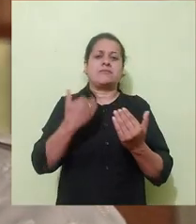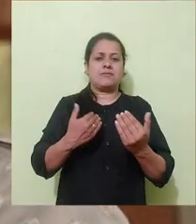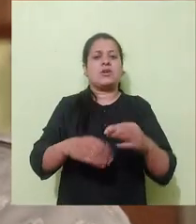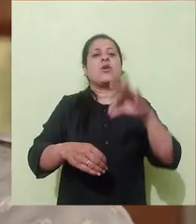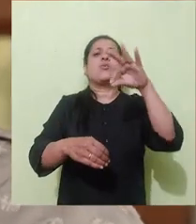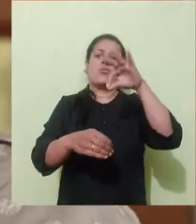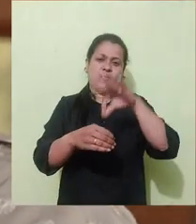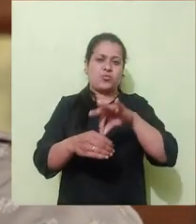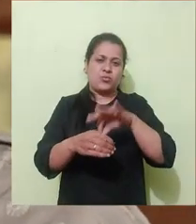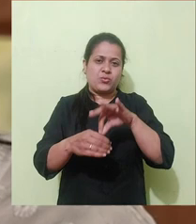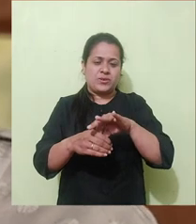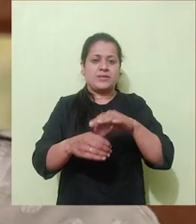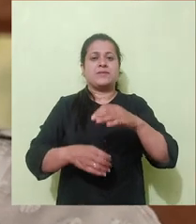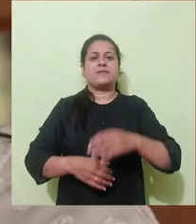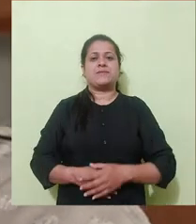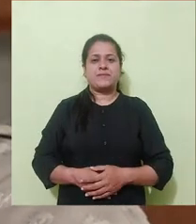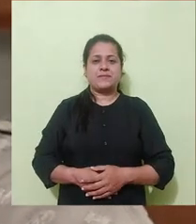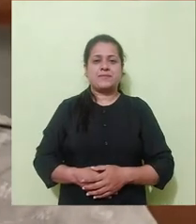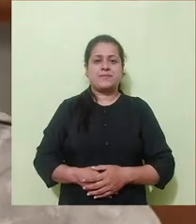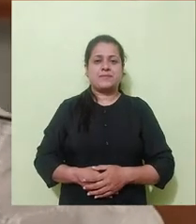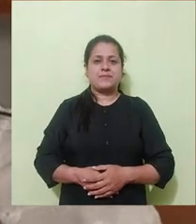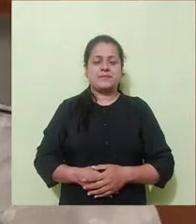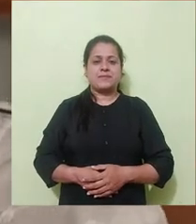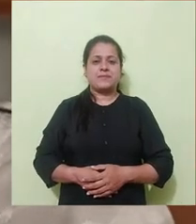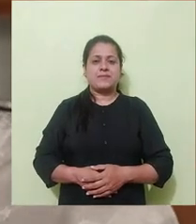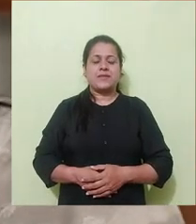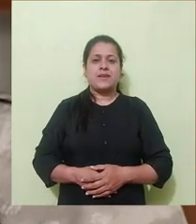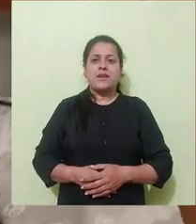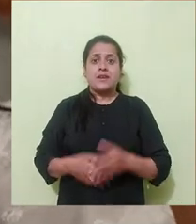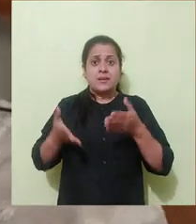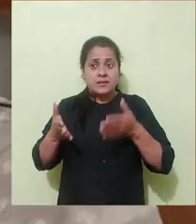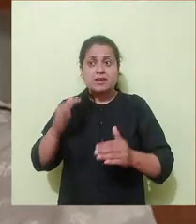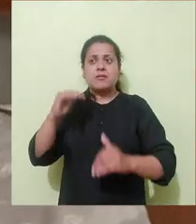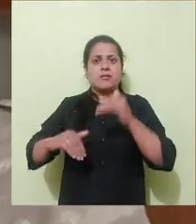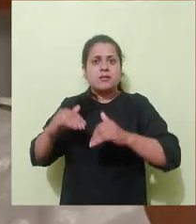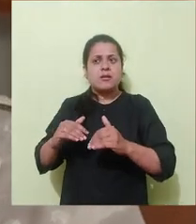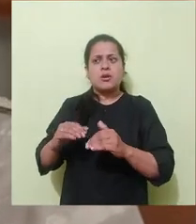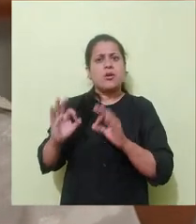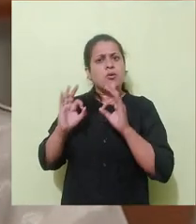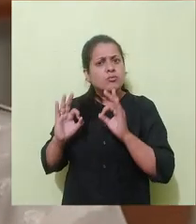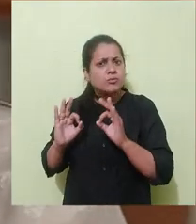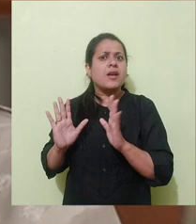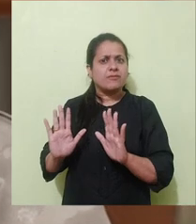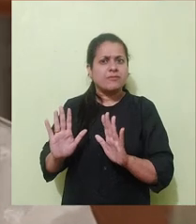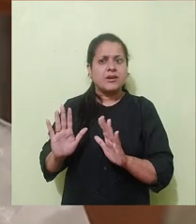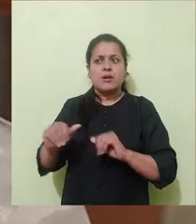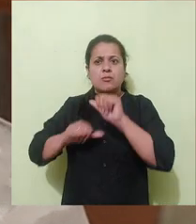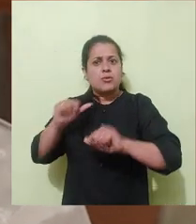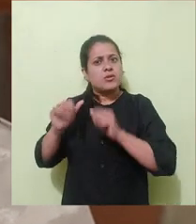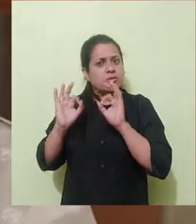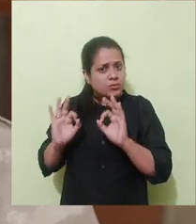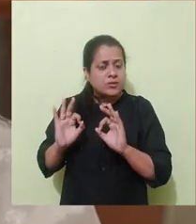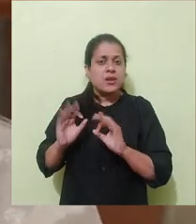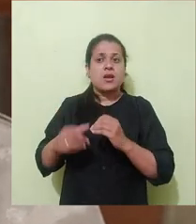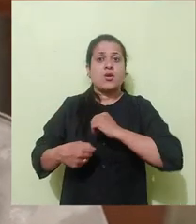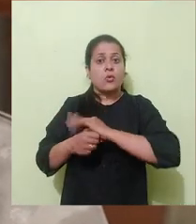लोग भी आए यहाँ पे वोट कीजिए, भारी से भारी संख्या में अपना मतदान कीजिए. बहुत अच्छा, इस बहुत स्मूथ वोटिंग हो रही है.